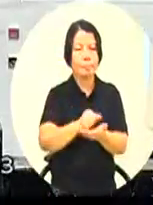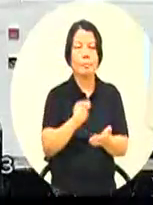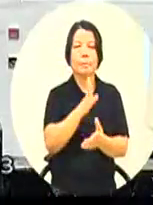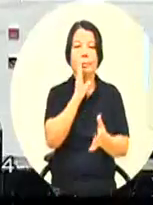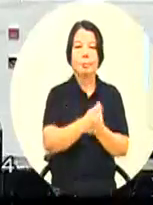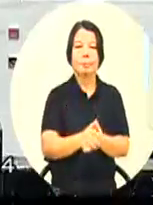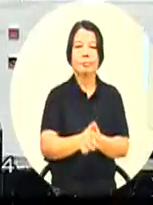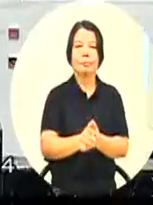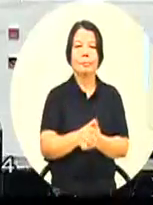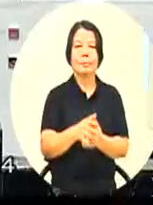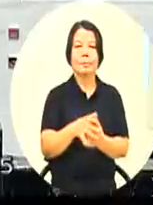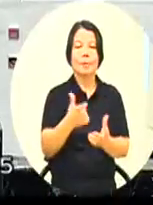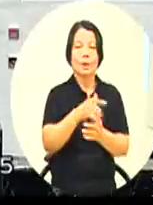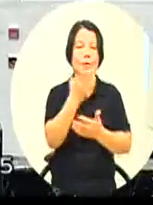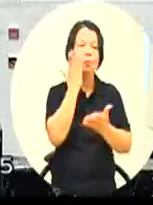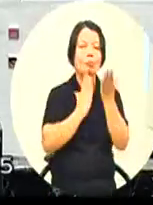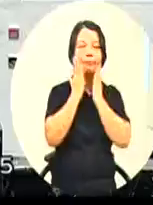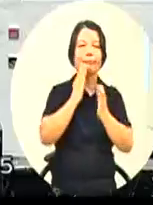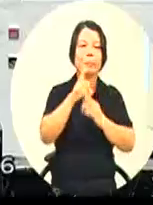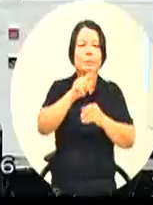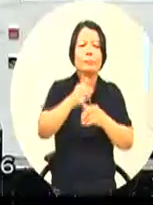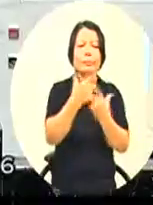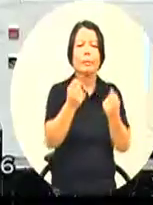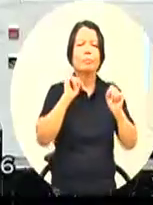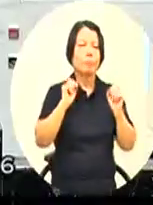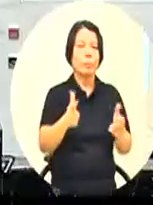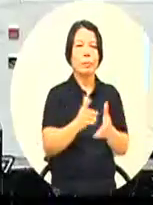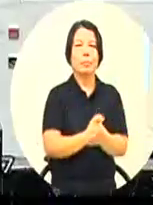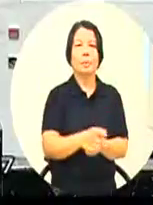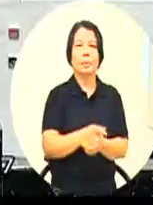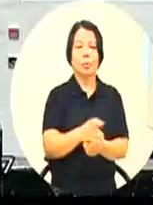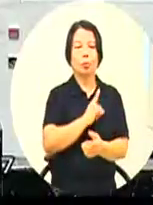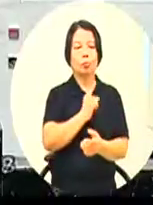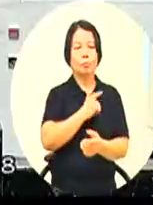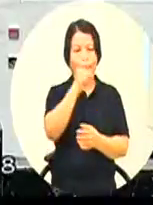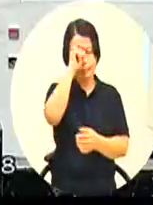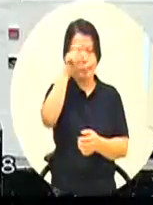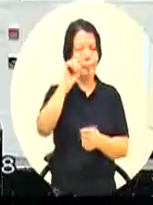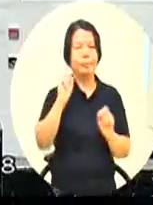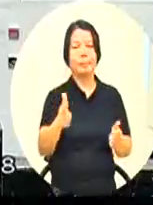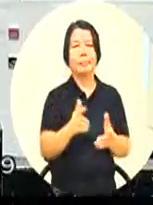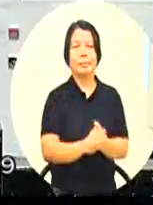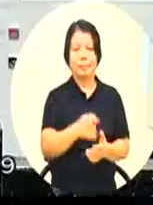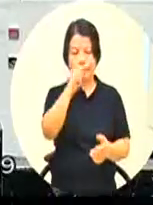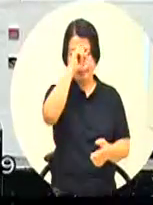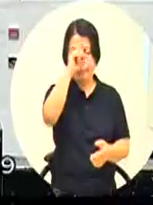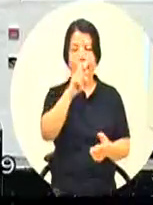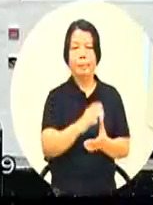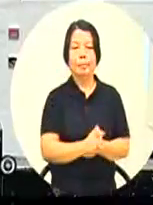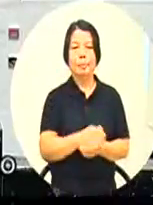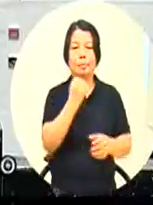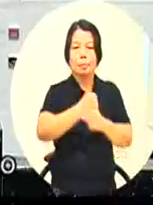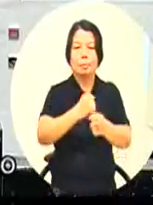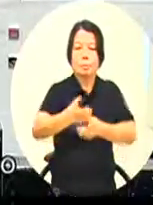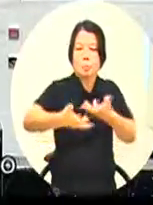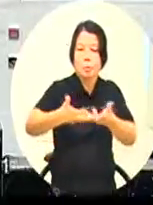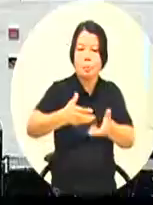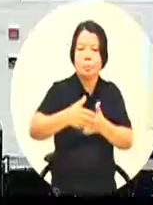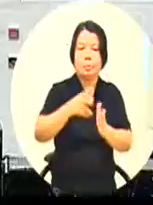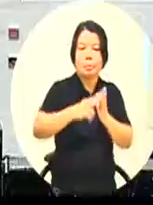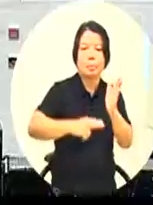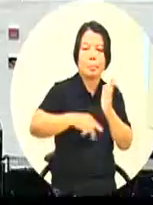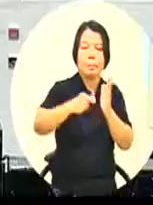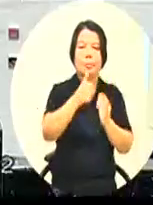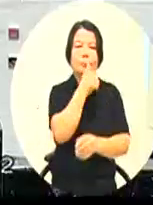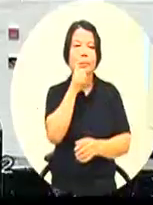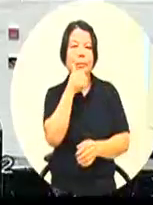或者说他是化妆师，但是这绝对不是我们的自我期许。我们更希望我们能够做好政策的说明者跟翻译